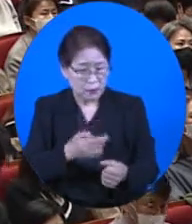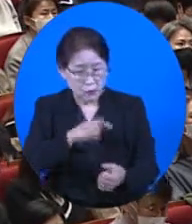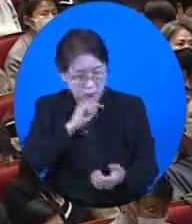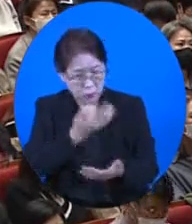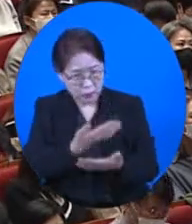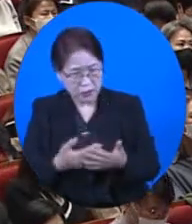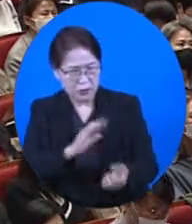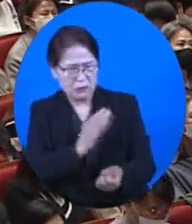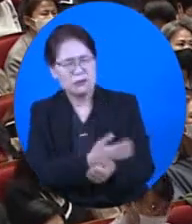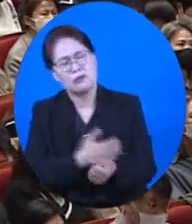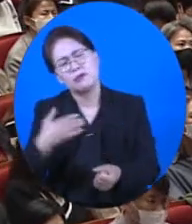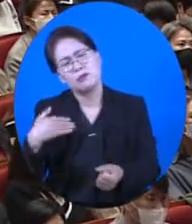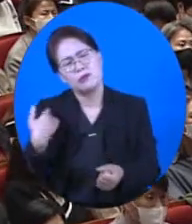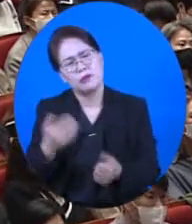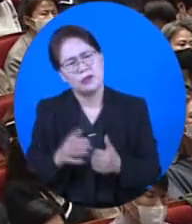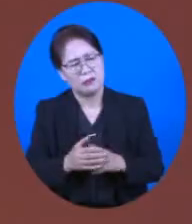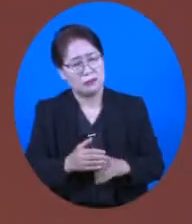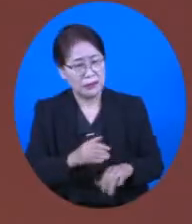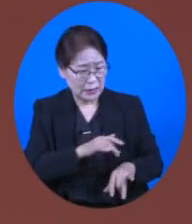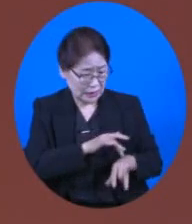여러분, 사탄은요